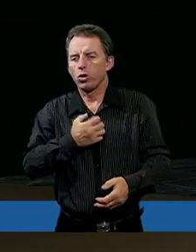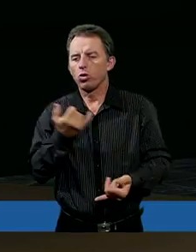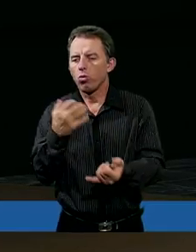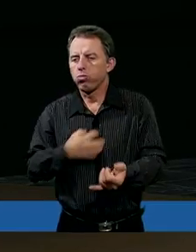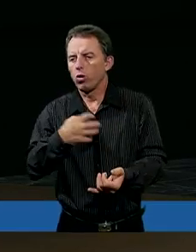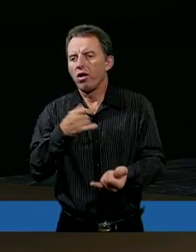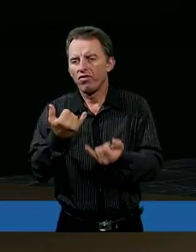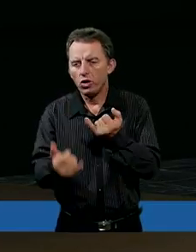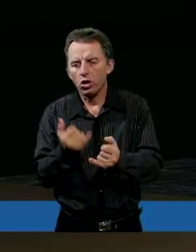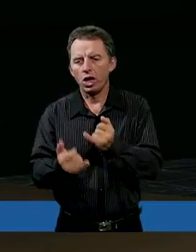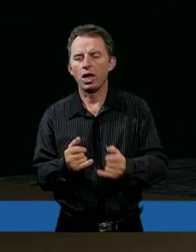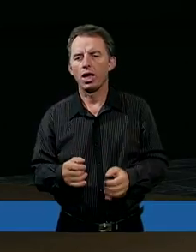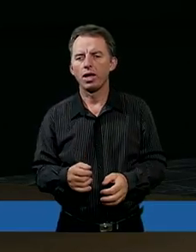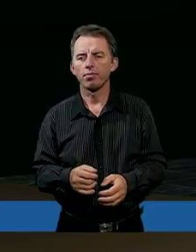nodze.